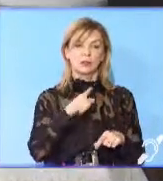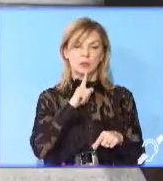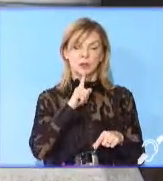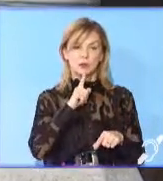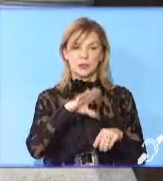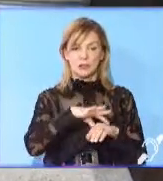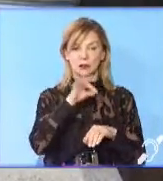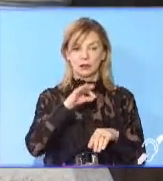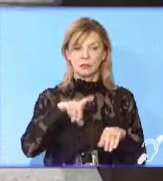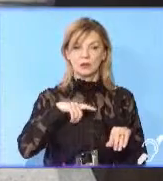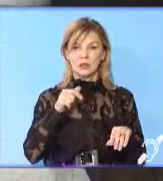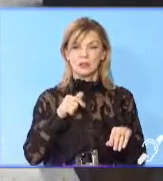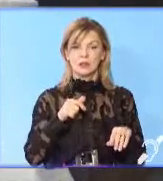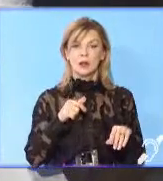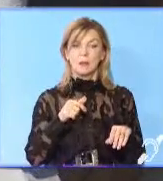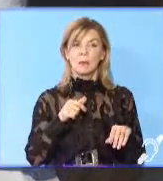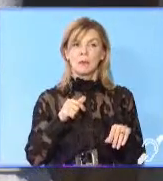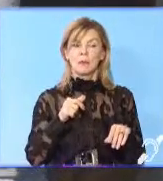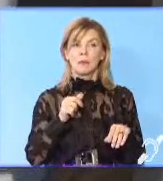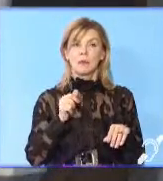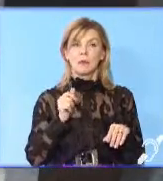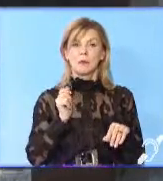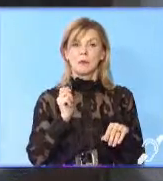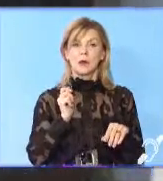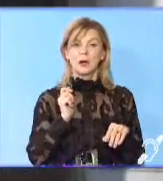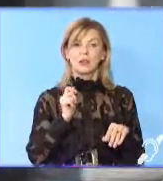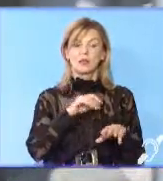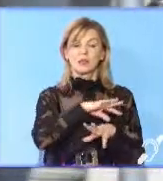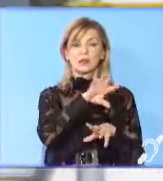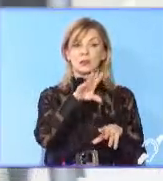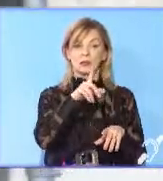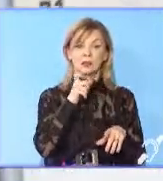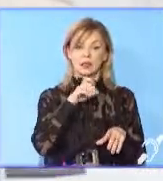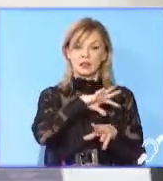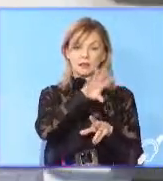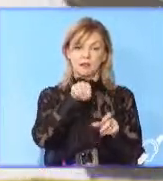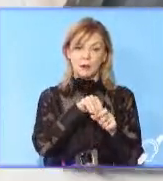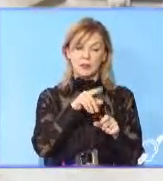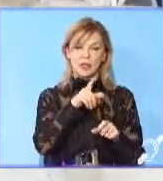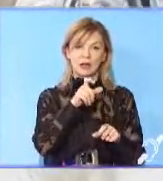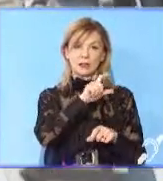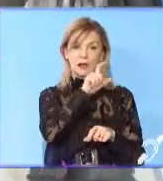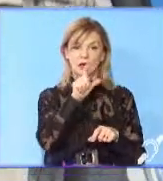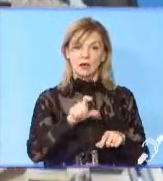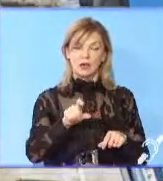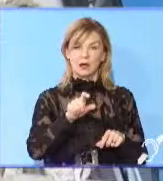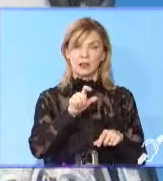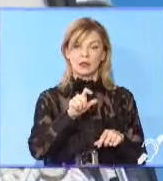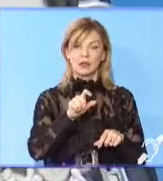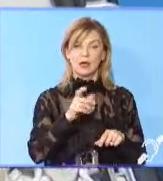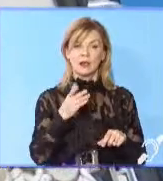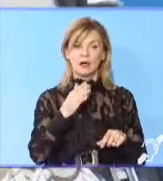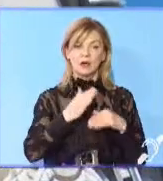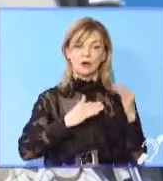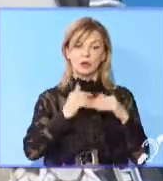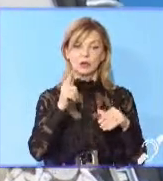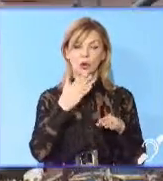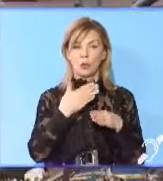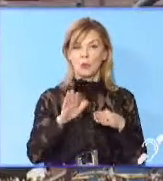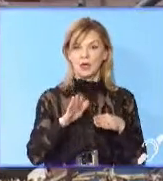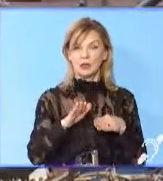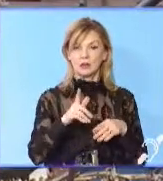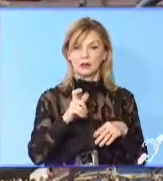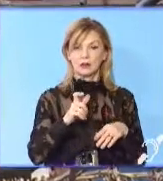că facem parte din familia de italieni care au construit o parte din Craiova,